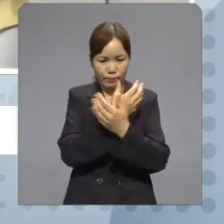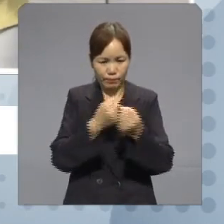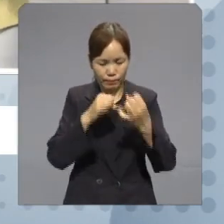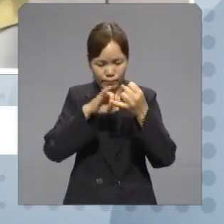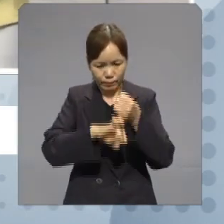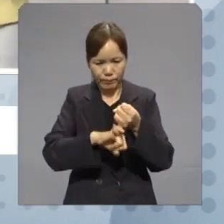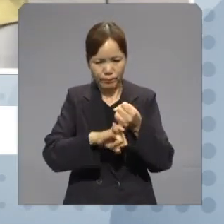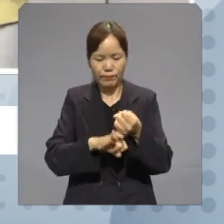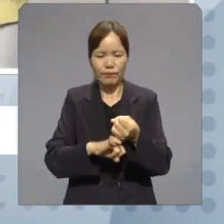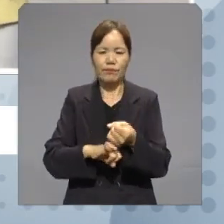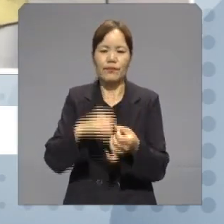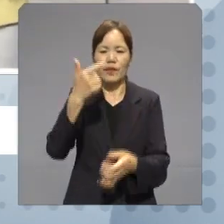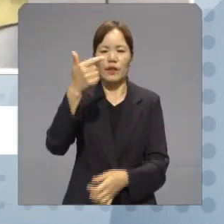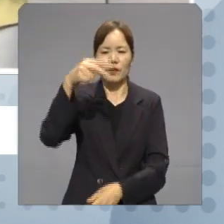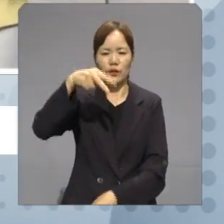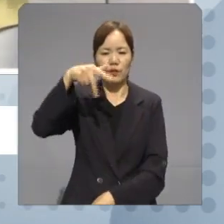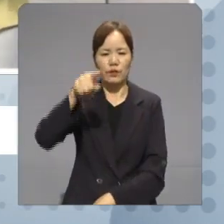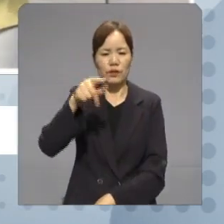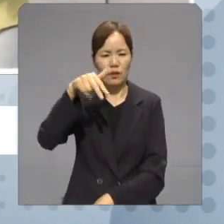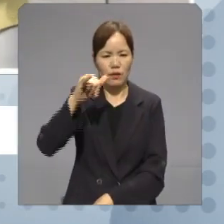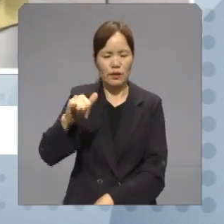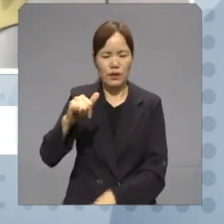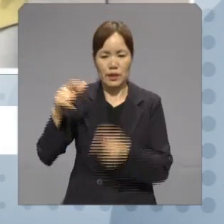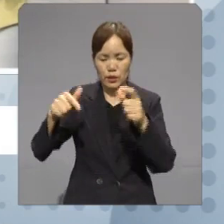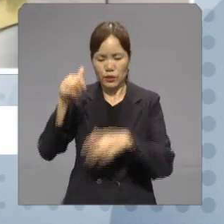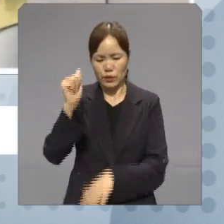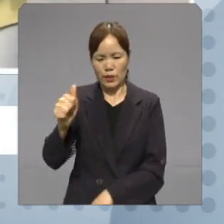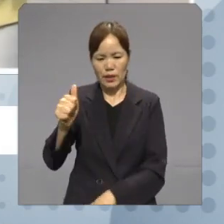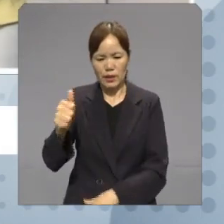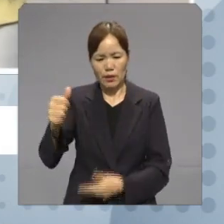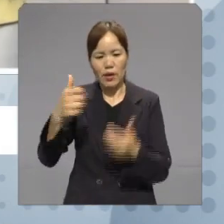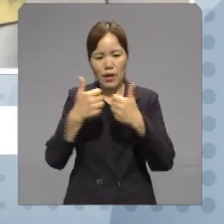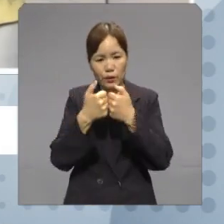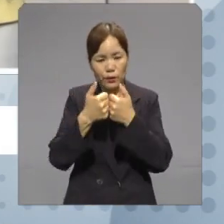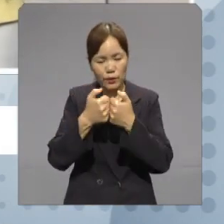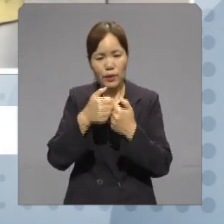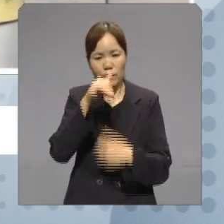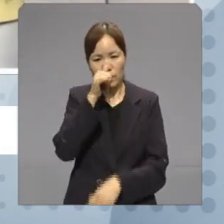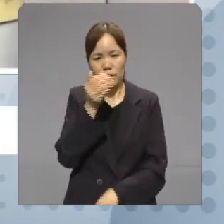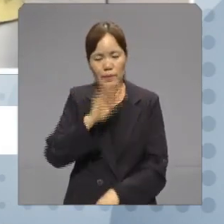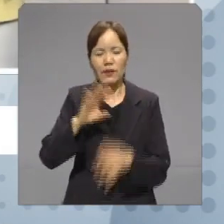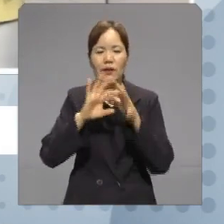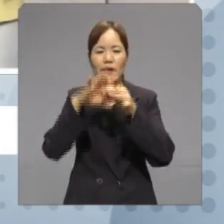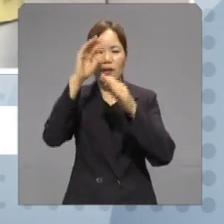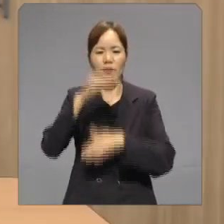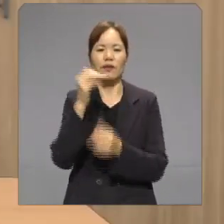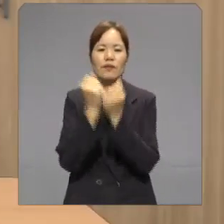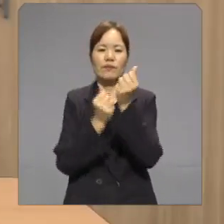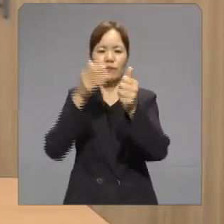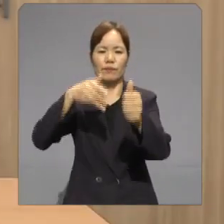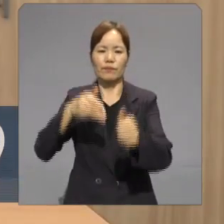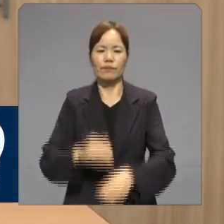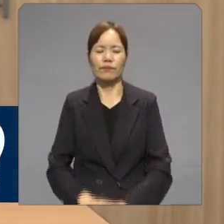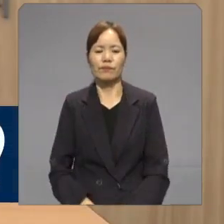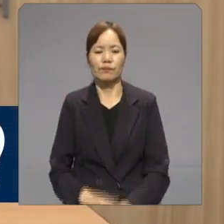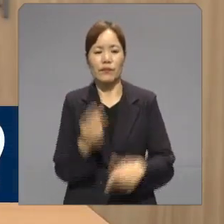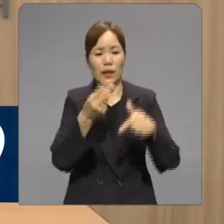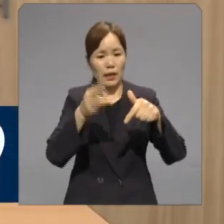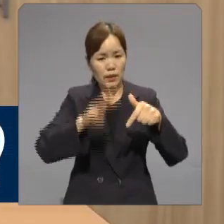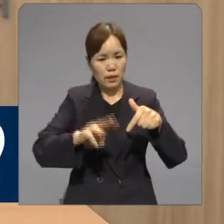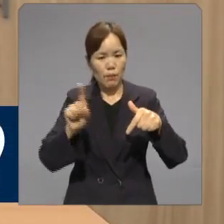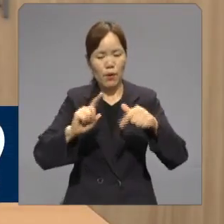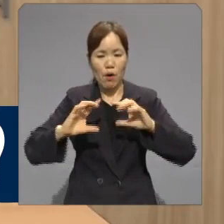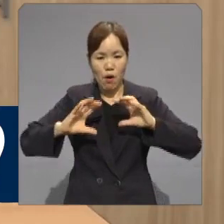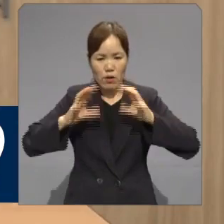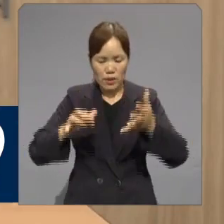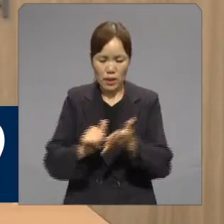주지사와 교류 협력 논의 자리도 있었는데요 관련 내용 말씀 부탁드립니다네 인천은 세계적인